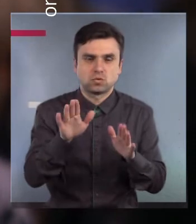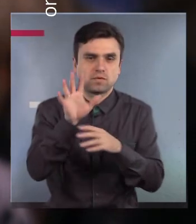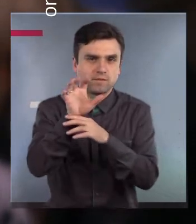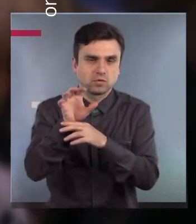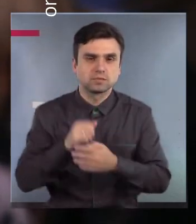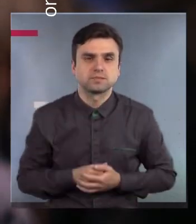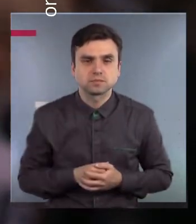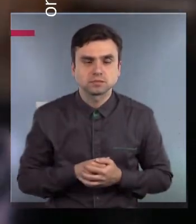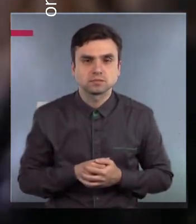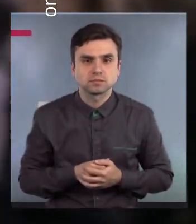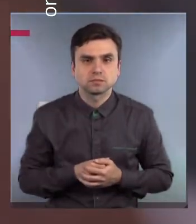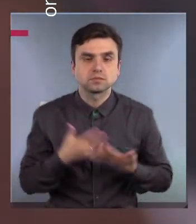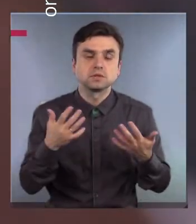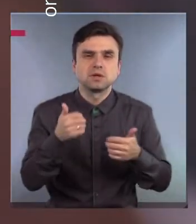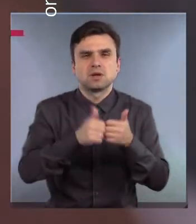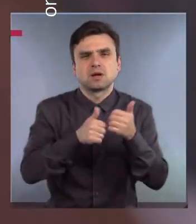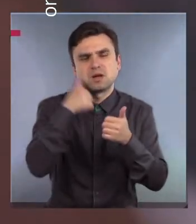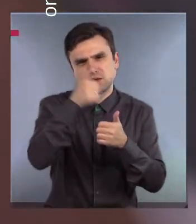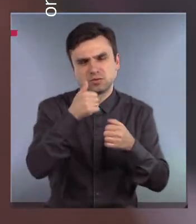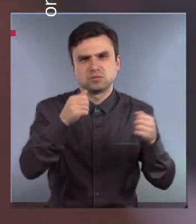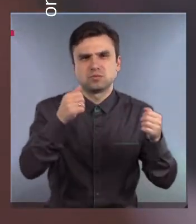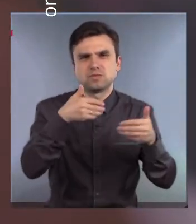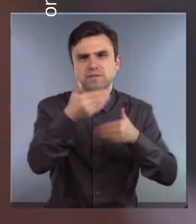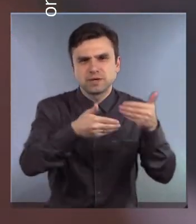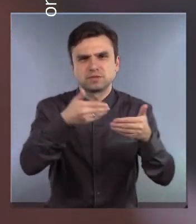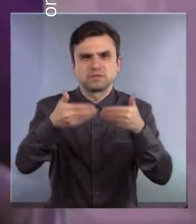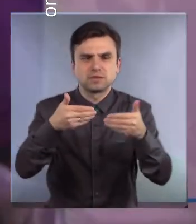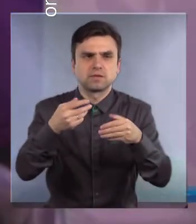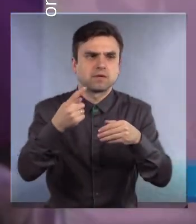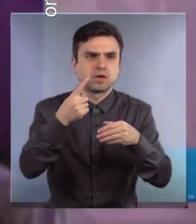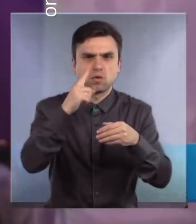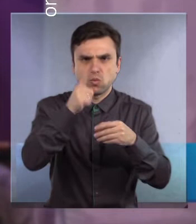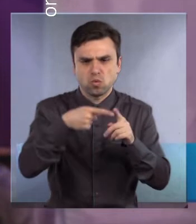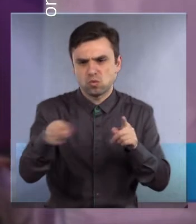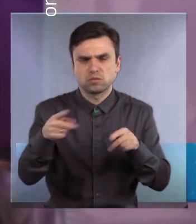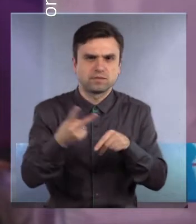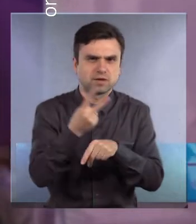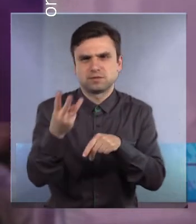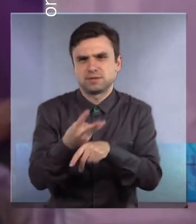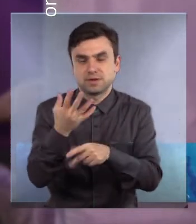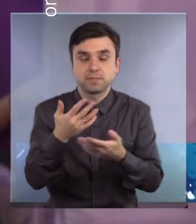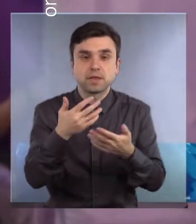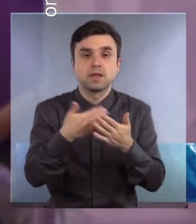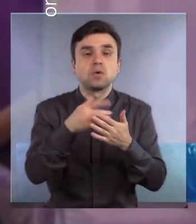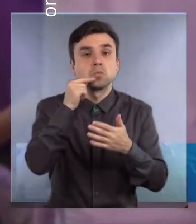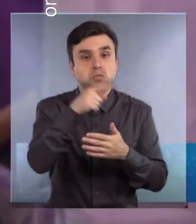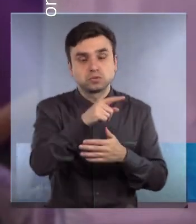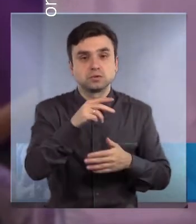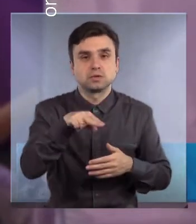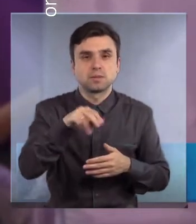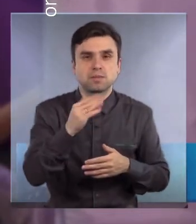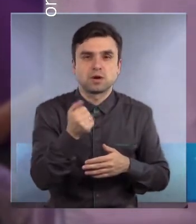просто так. Разом із жінкою прийшли обрати їй подарунок до свята жінок. Жінка сину любить котят, це привів час його 8